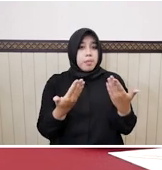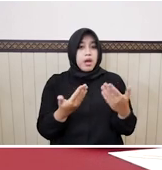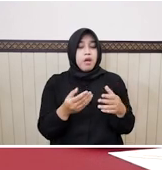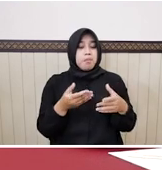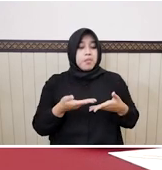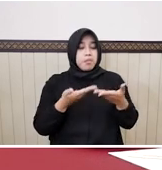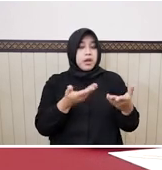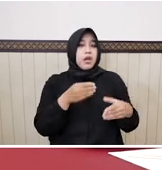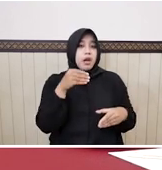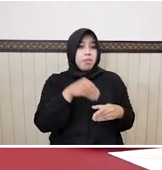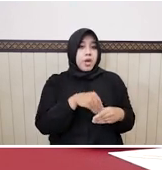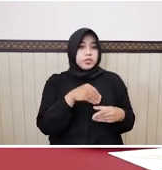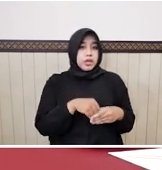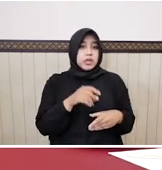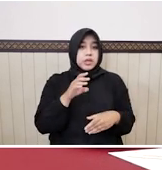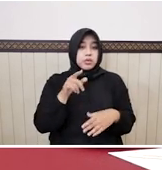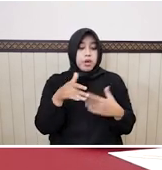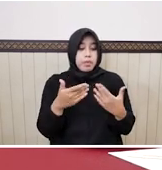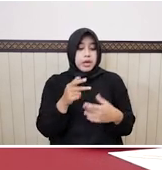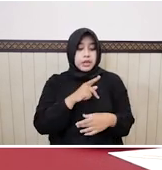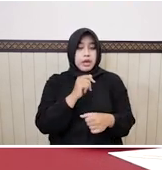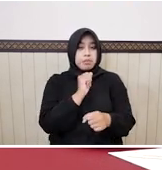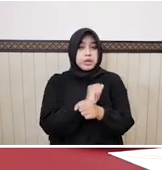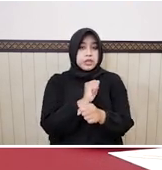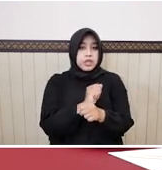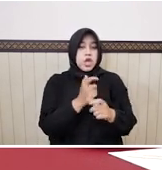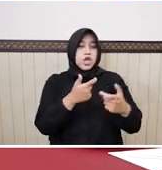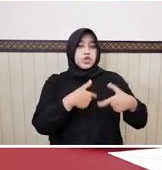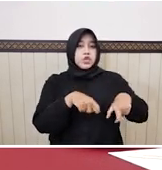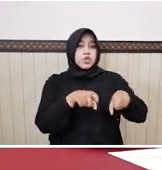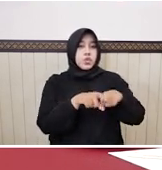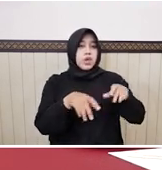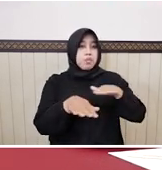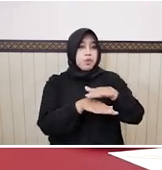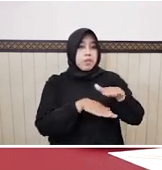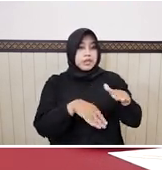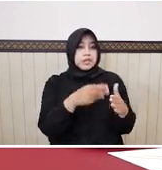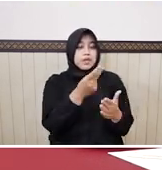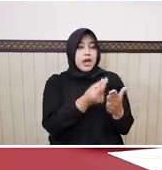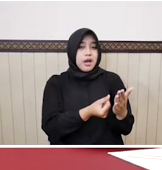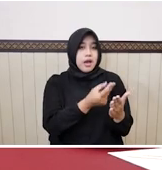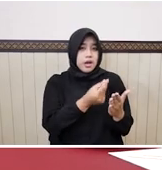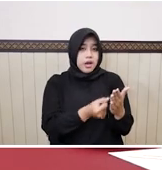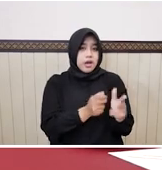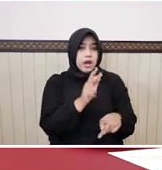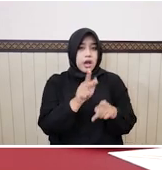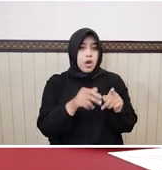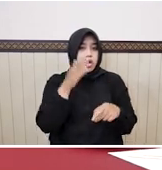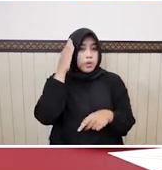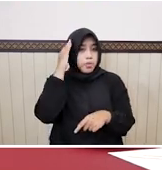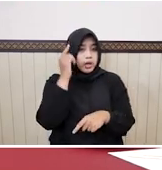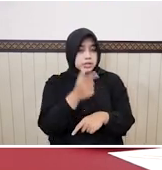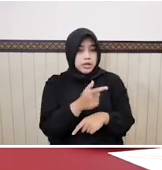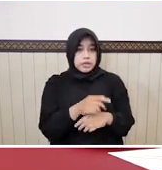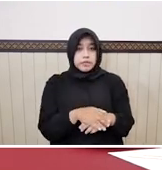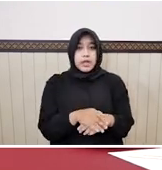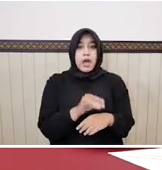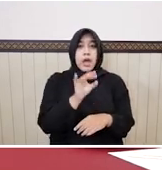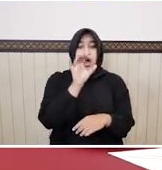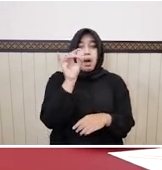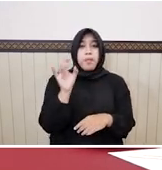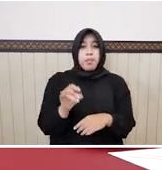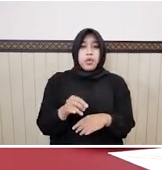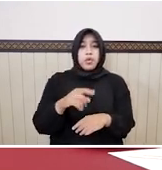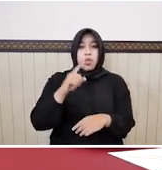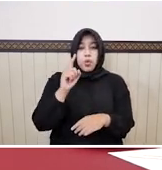masukkan Selain itu kan kita bekerja berdasarkan berbasis anggaran kalau di kepolisian jadi apapun itu